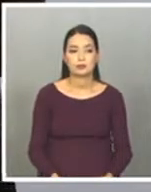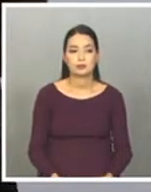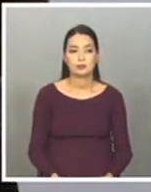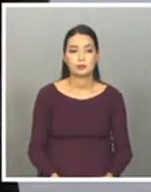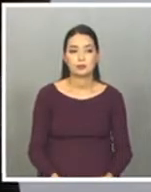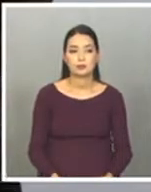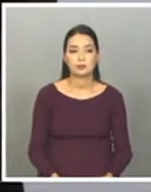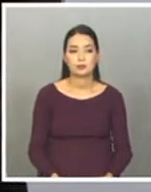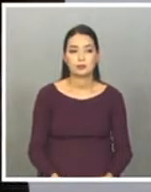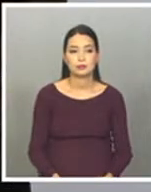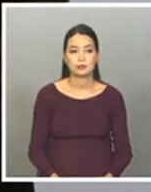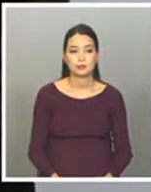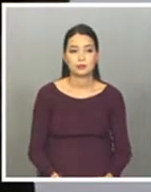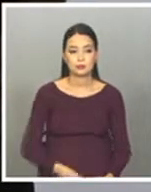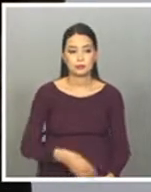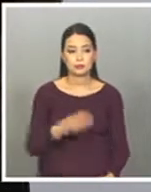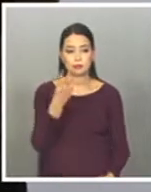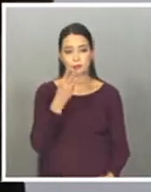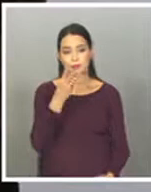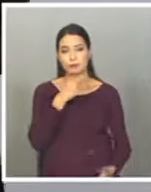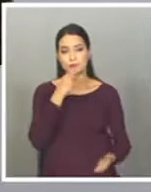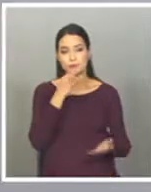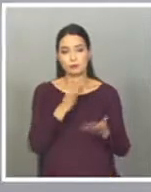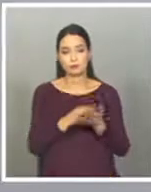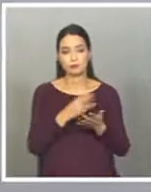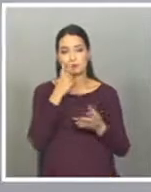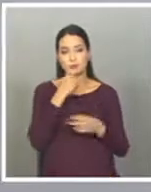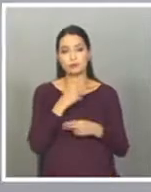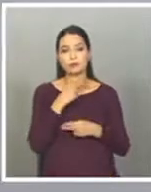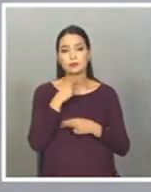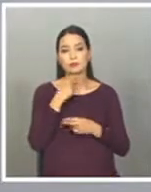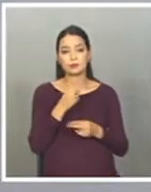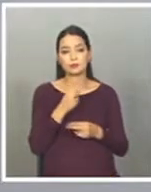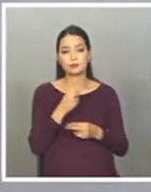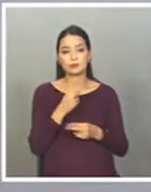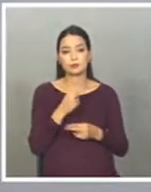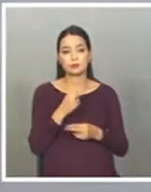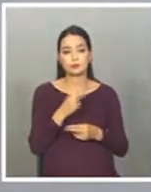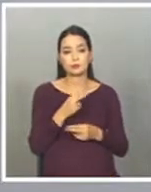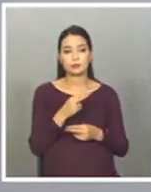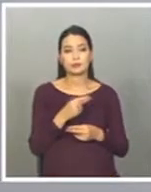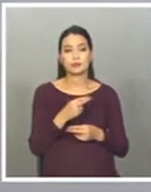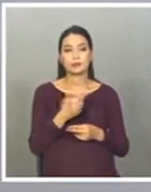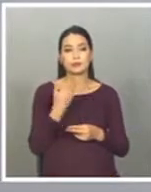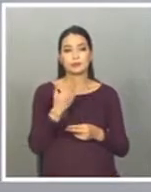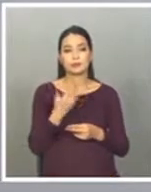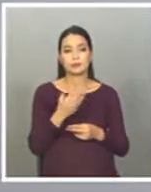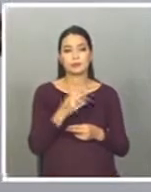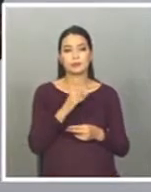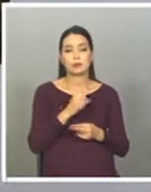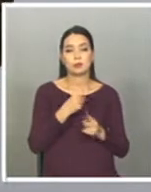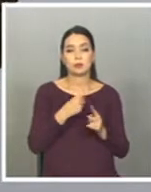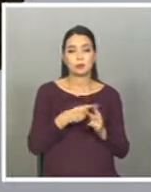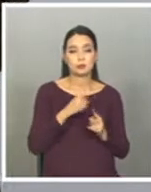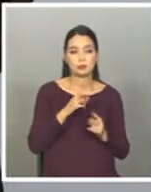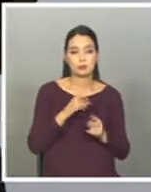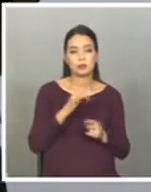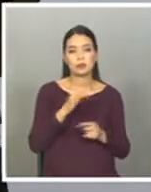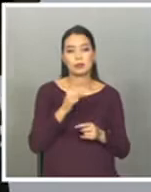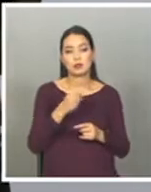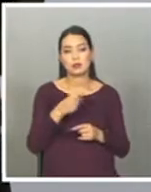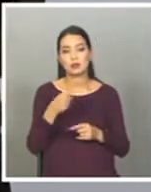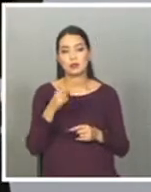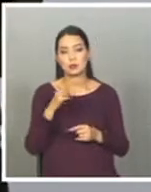Және үшіншісі, назар аударыңыздар. А қосылған b көбейтілген а азайтылған b. Яғни қысқаша